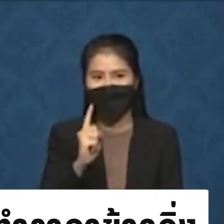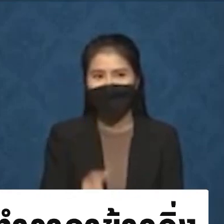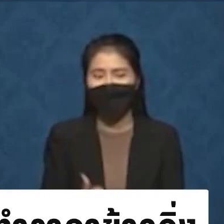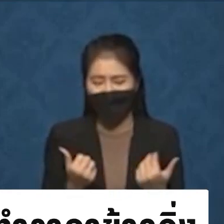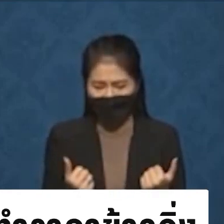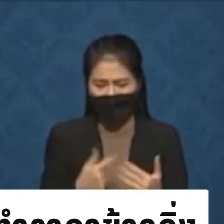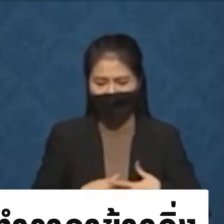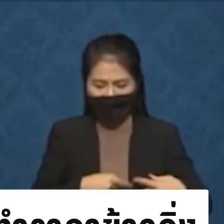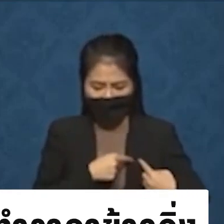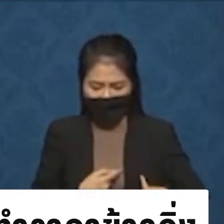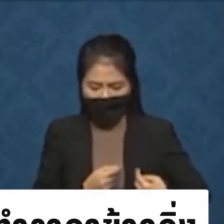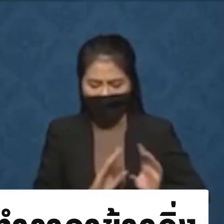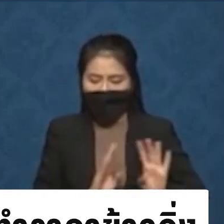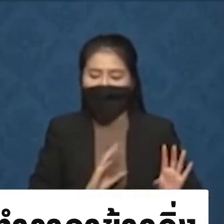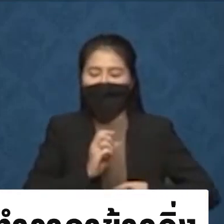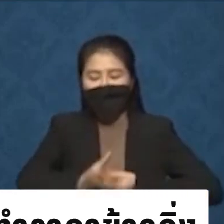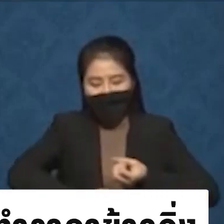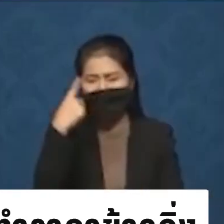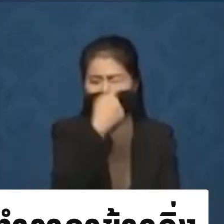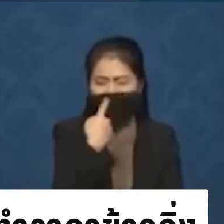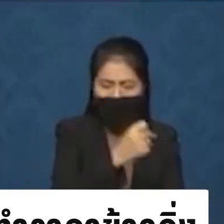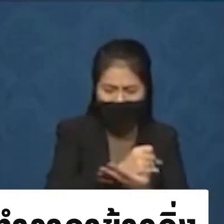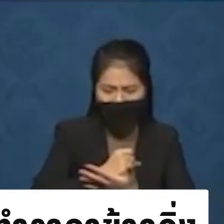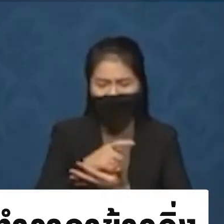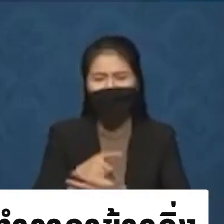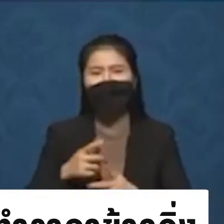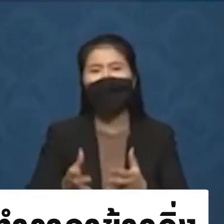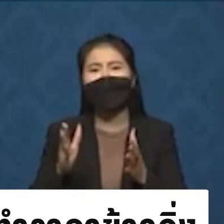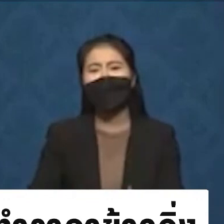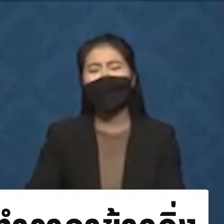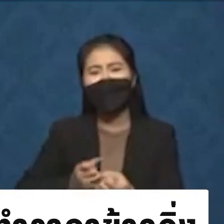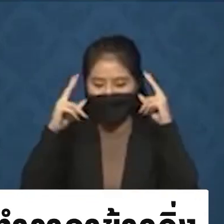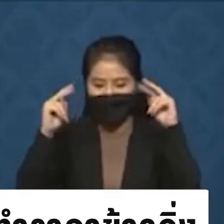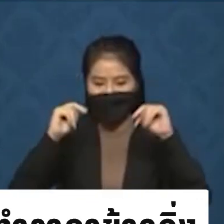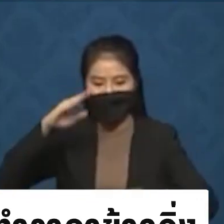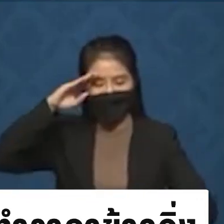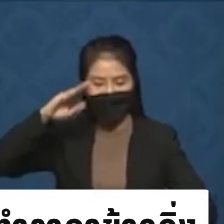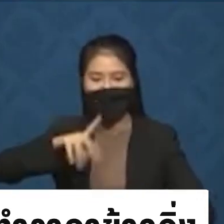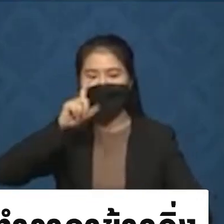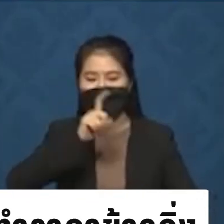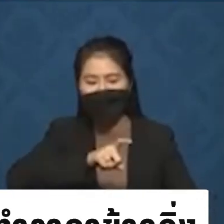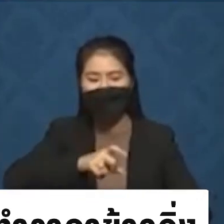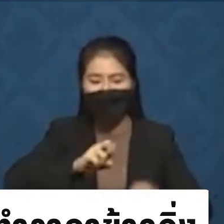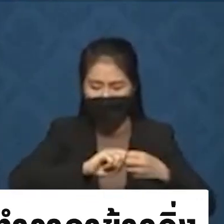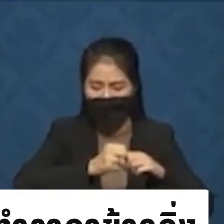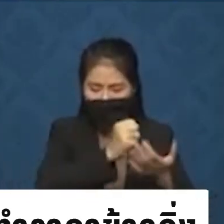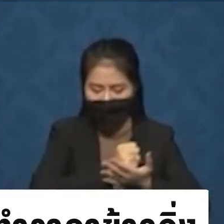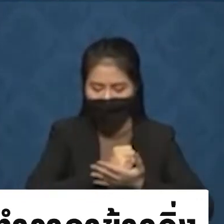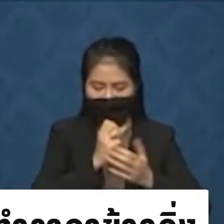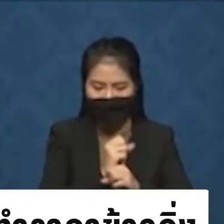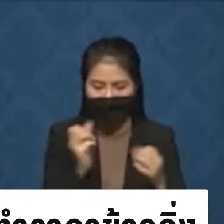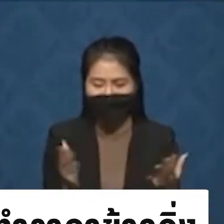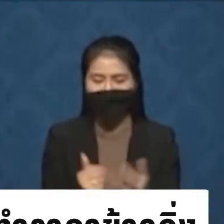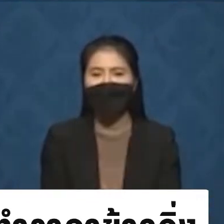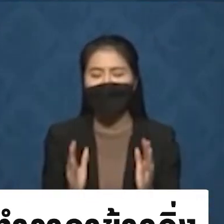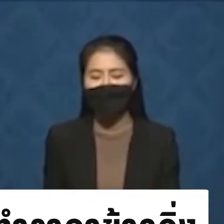ต่อนายกแล้วก็คณะรัฐมนตรีเพื่อสอบถามรัฐบาลถึงแนวทางการแก้ปัญหาให้กับประชาชนโดยปกติเนี่ยจะตั้งถาม